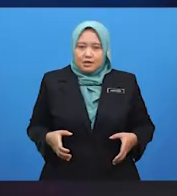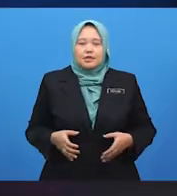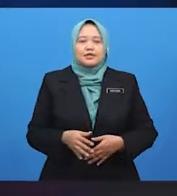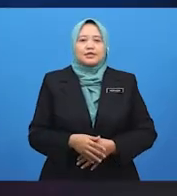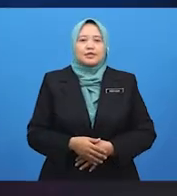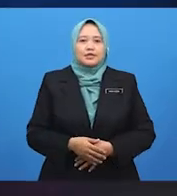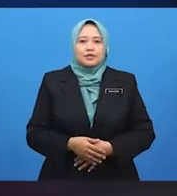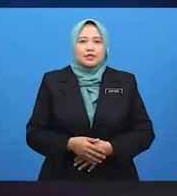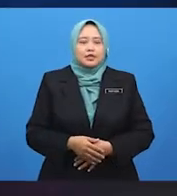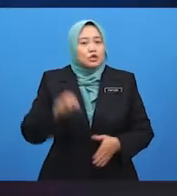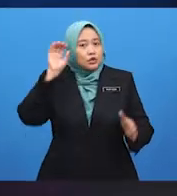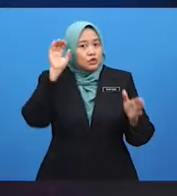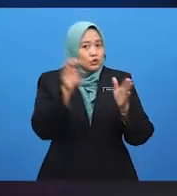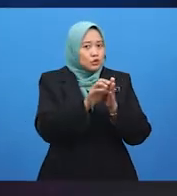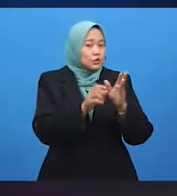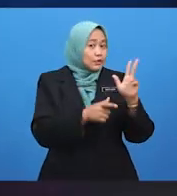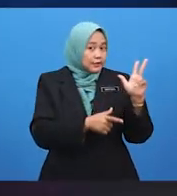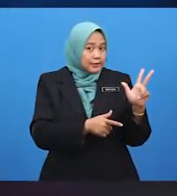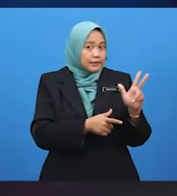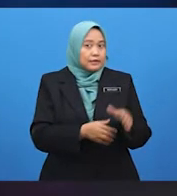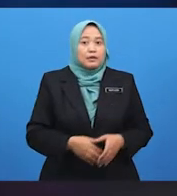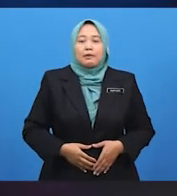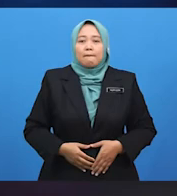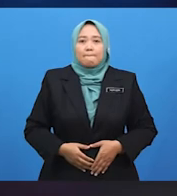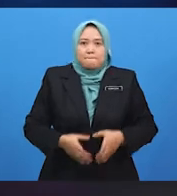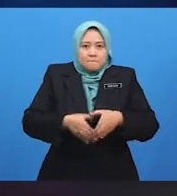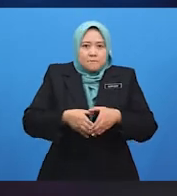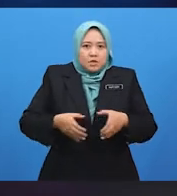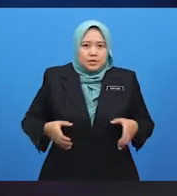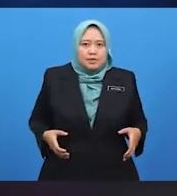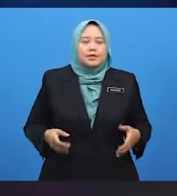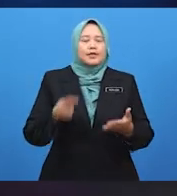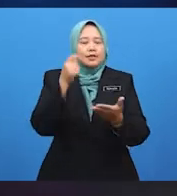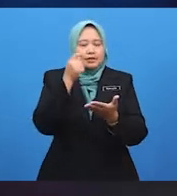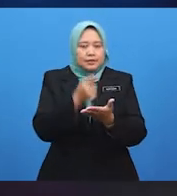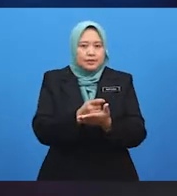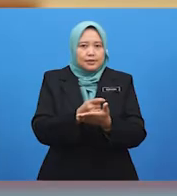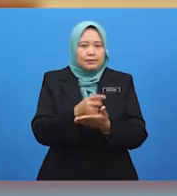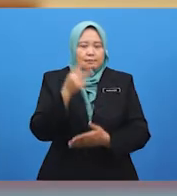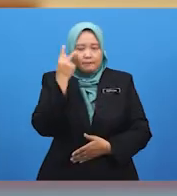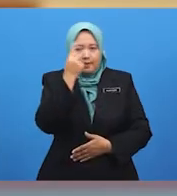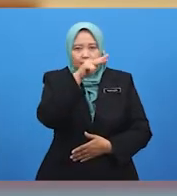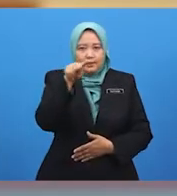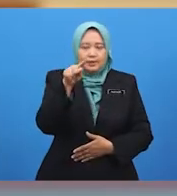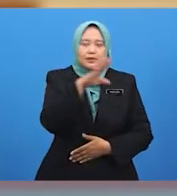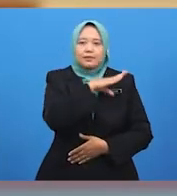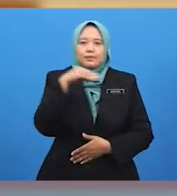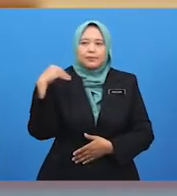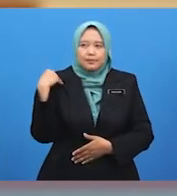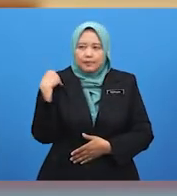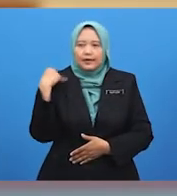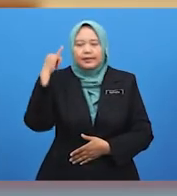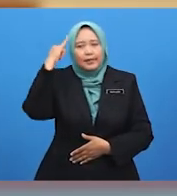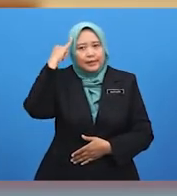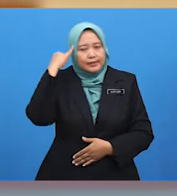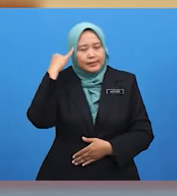sikap berani yang ketiga ialah berani mempertahankan pandangan dan idea. Jika pandangan atau idea